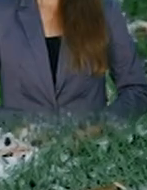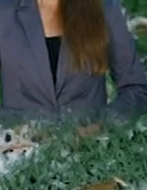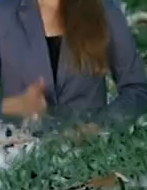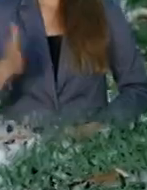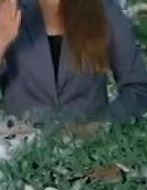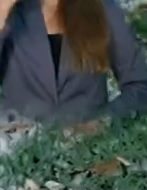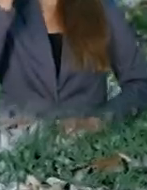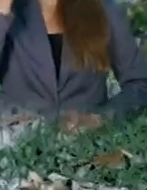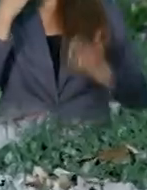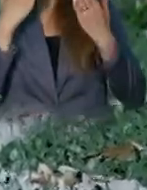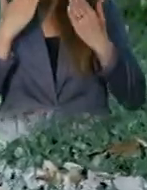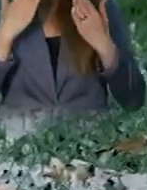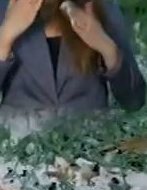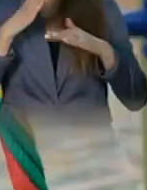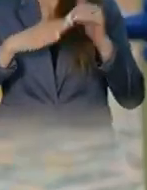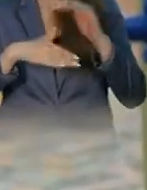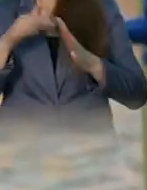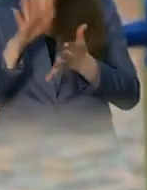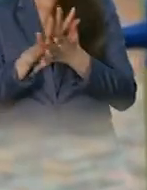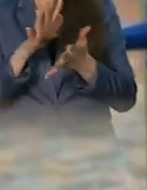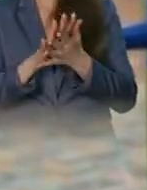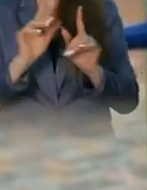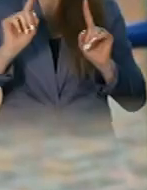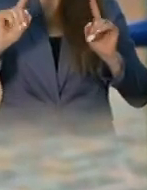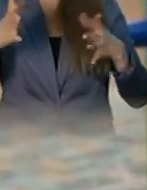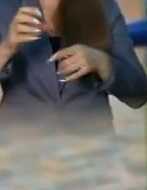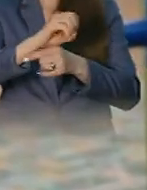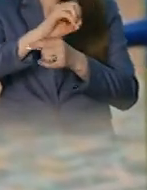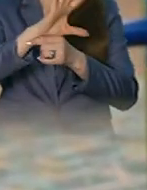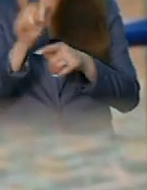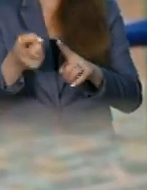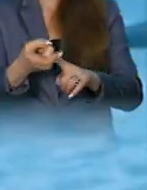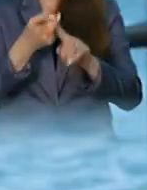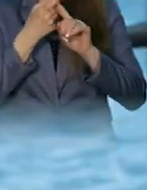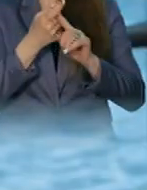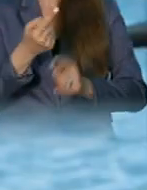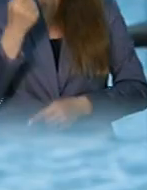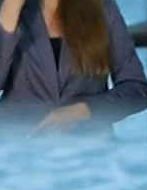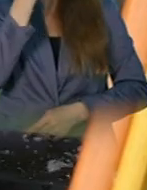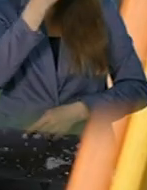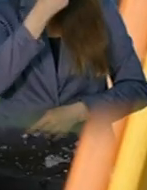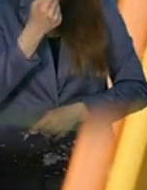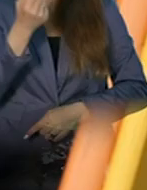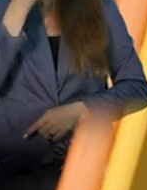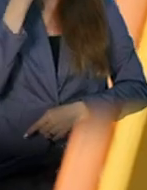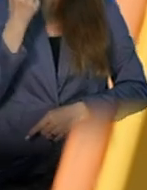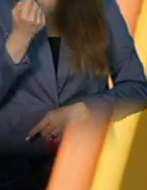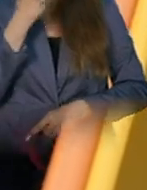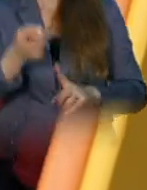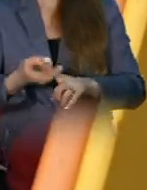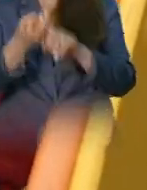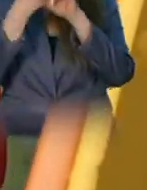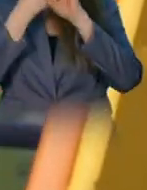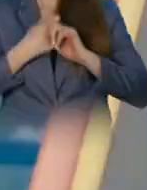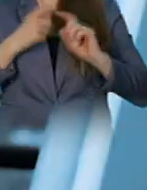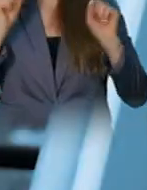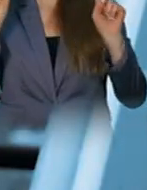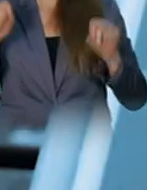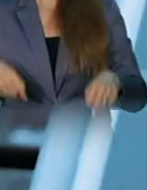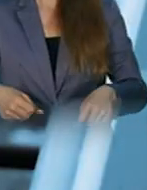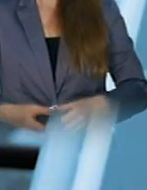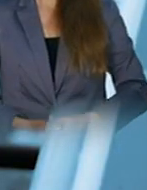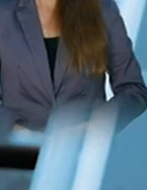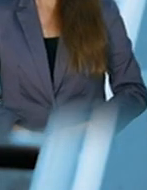болады. Қолыңмен бетіңді ұстама. Сенің қолыңда коронавирус болуы мүмкін. Ол көз, мұрын және ауыз